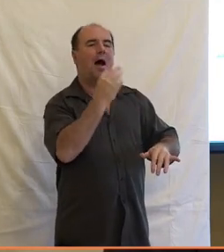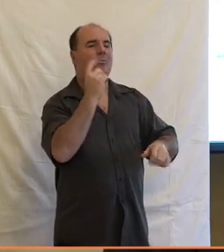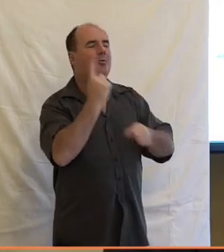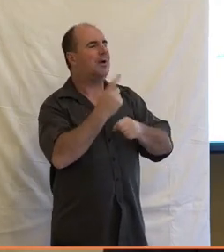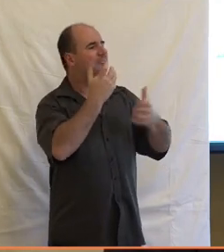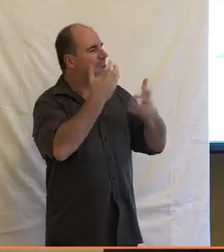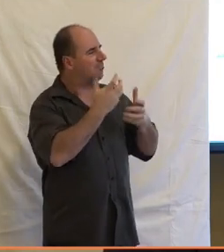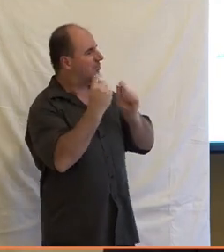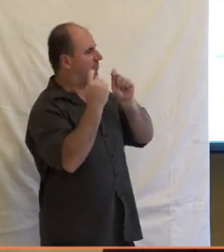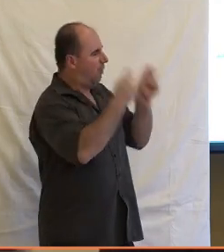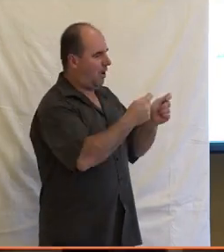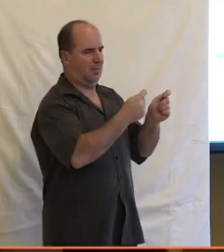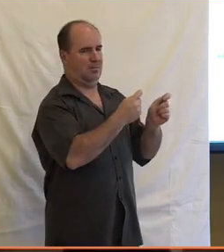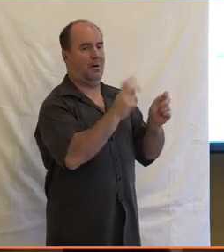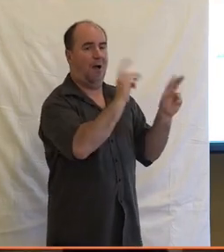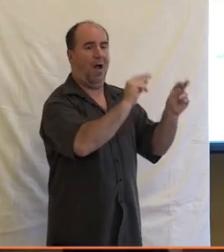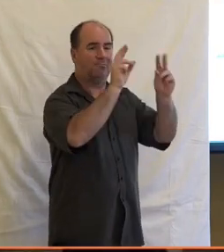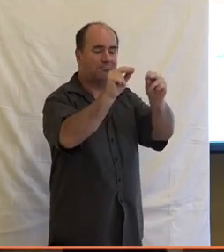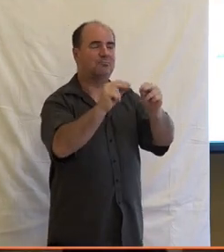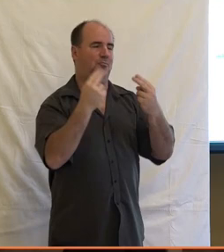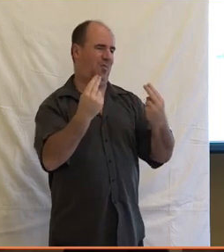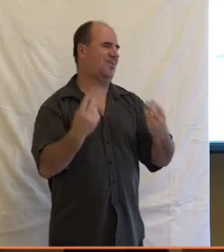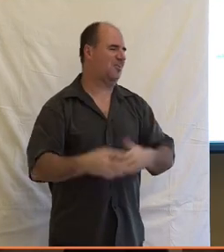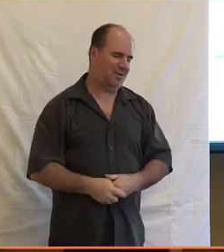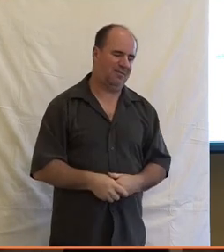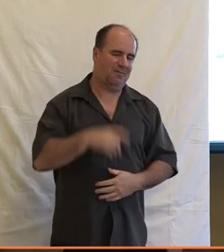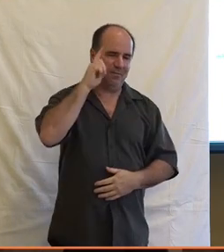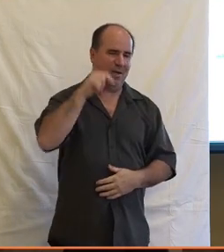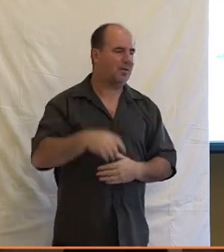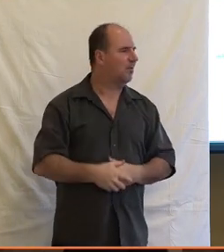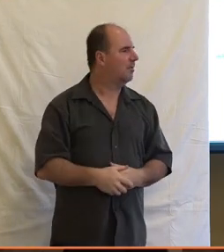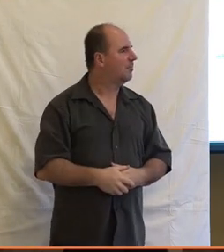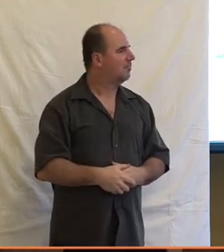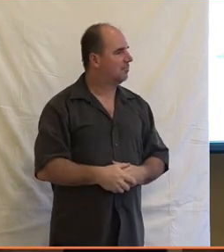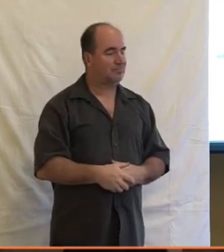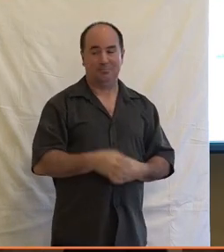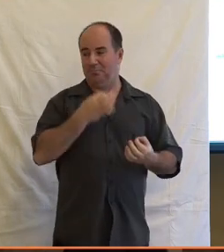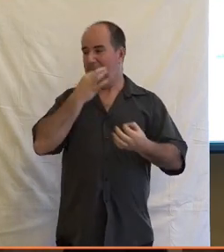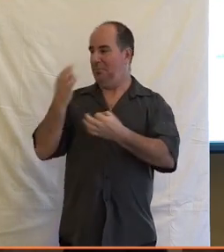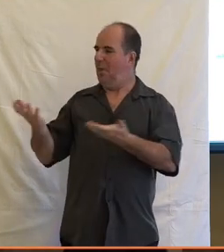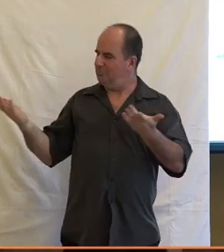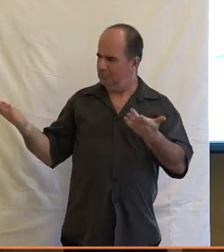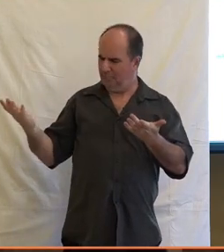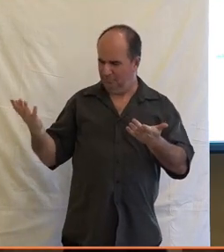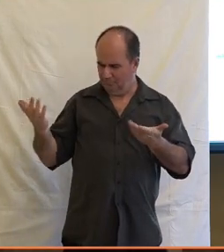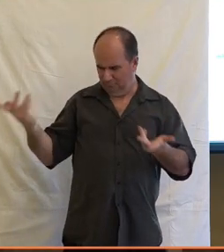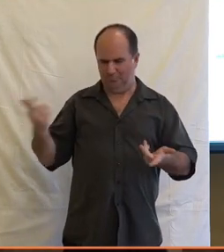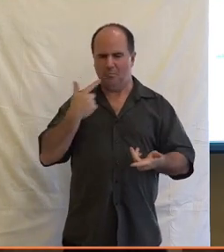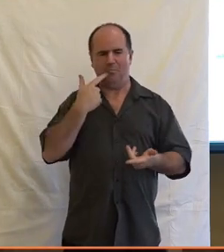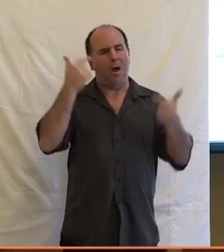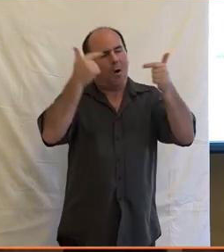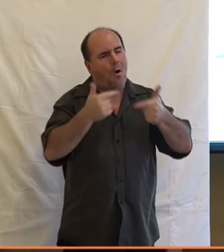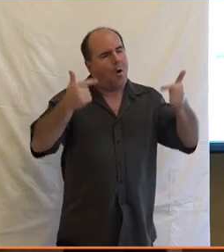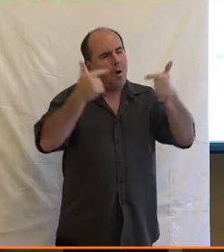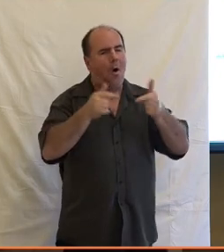a odpověď na vaši otázku. A Radku, jak by se to dalo jako zlepšit? Ty říkáš osvěta, ale ty si jenom,